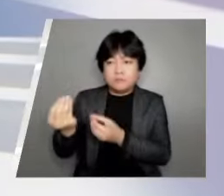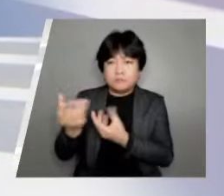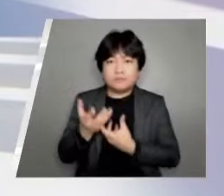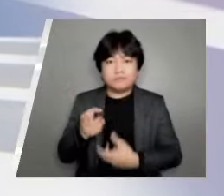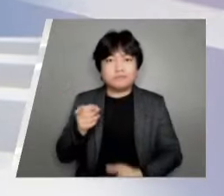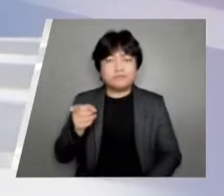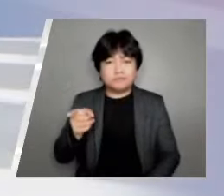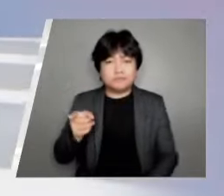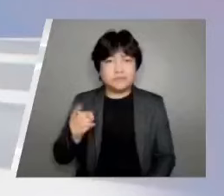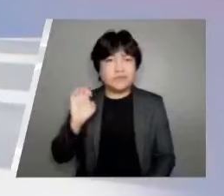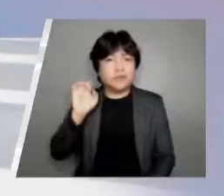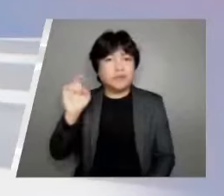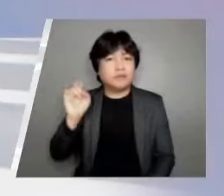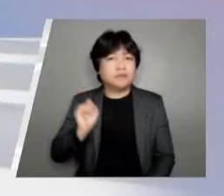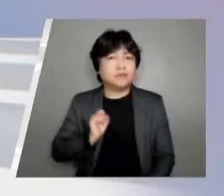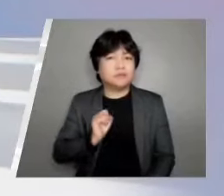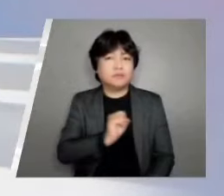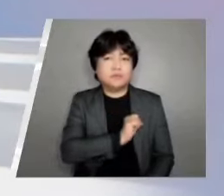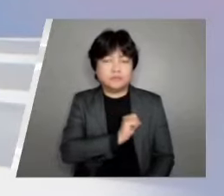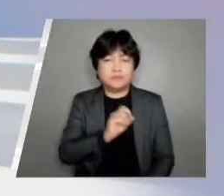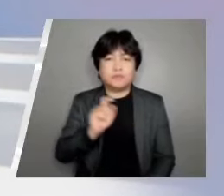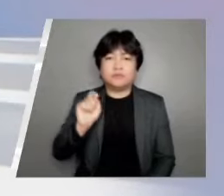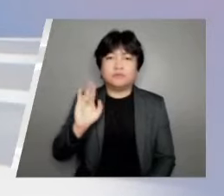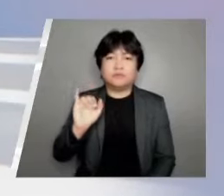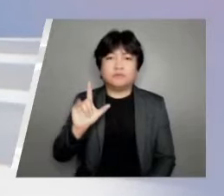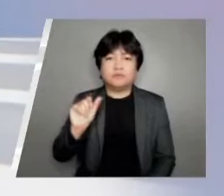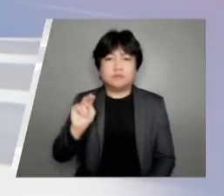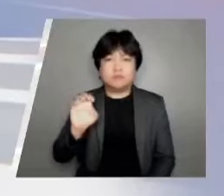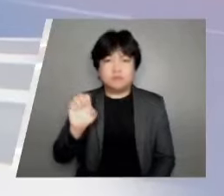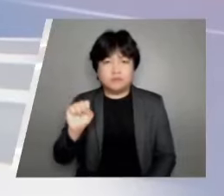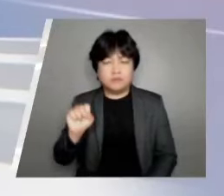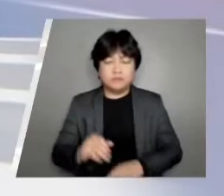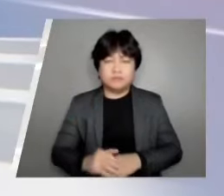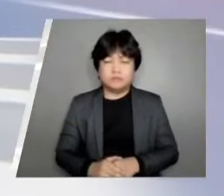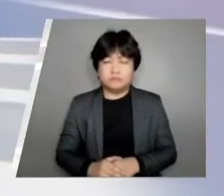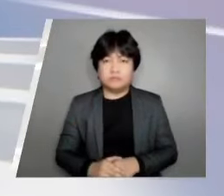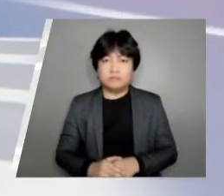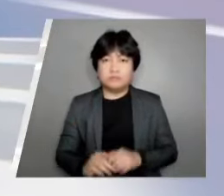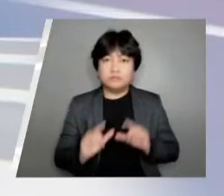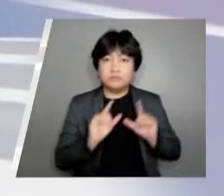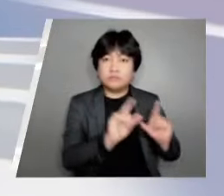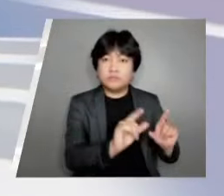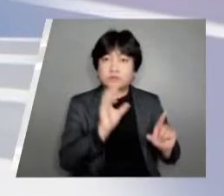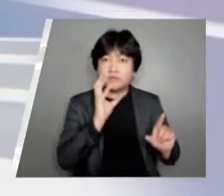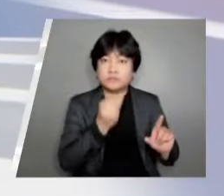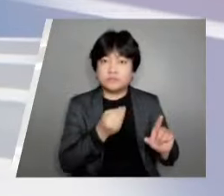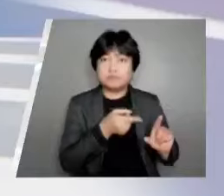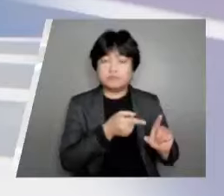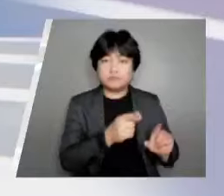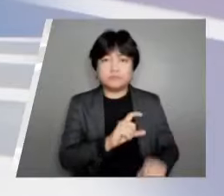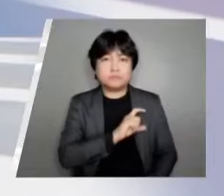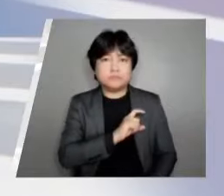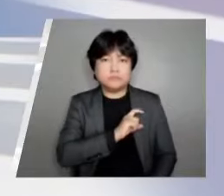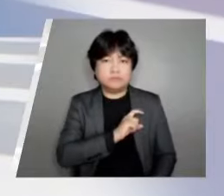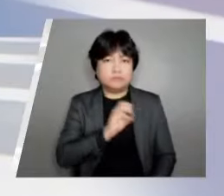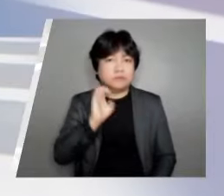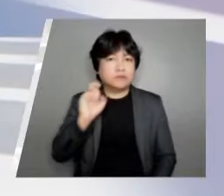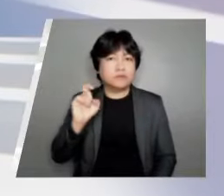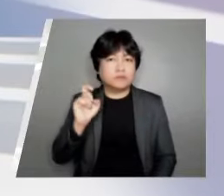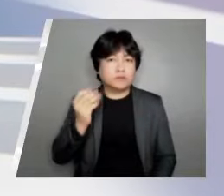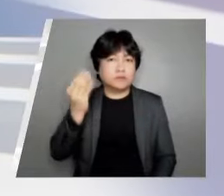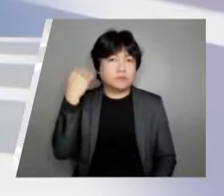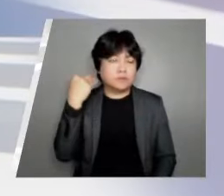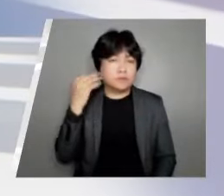sa opisina ng ICC prosecutor. Suspect din umano sina dati ring PNP chief Oscar Albayalde, dating